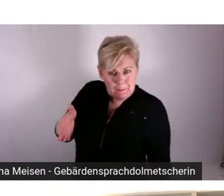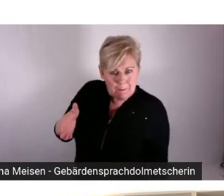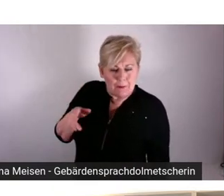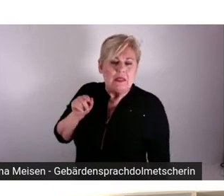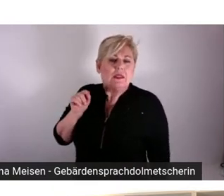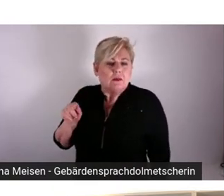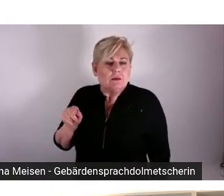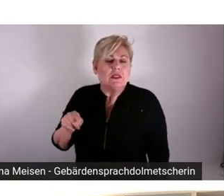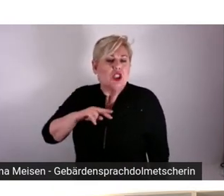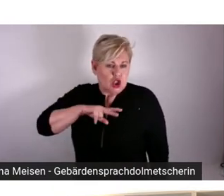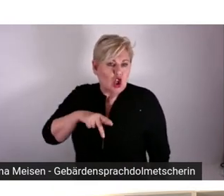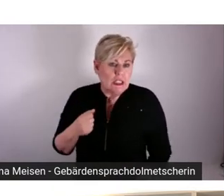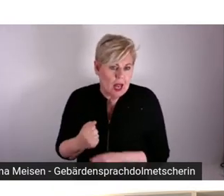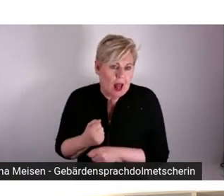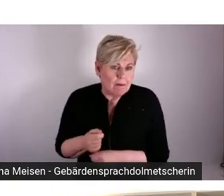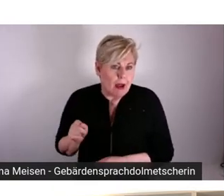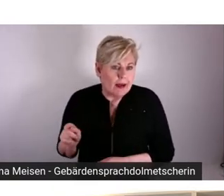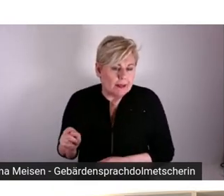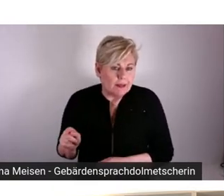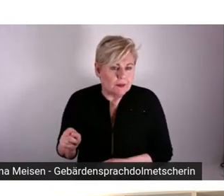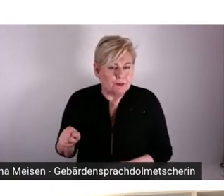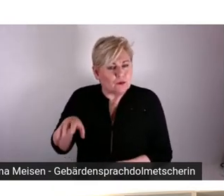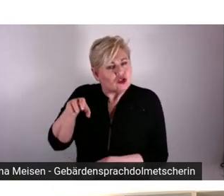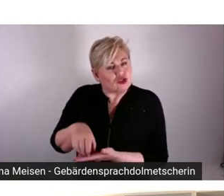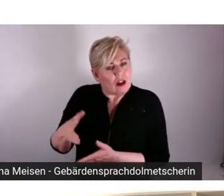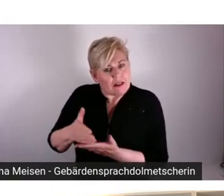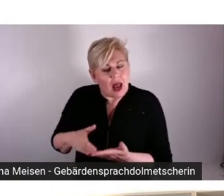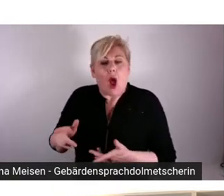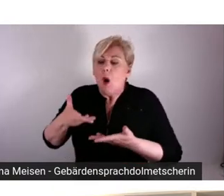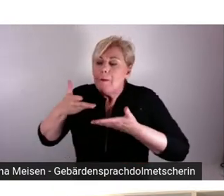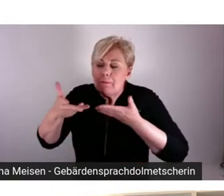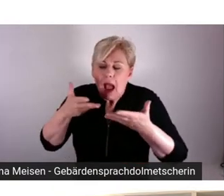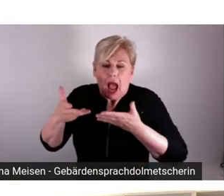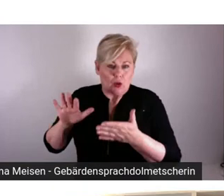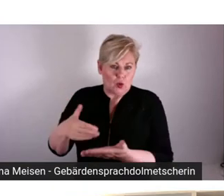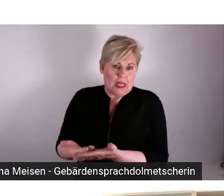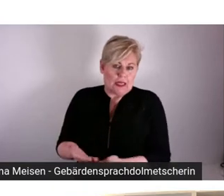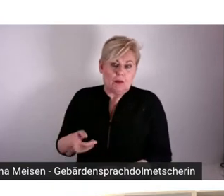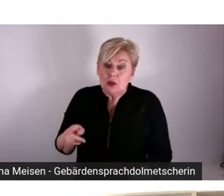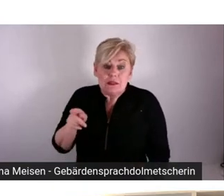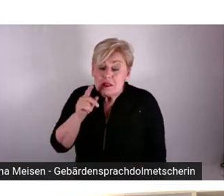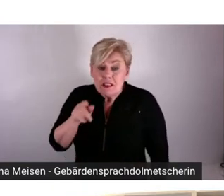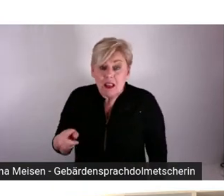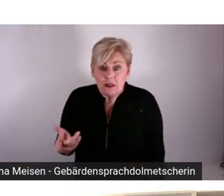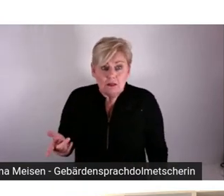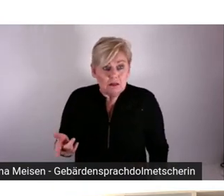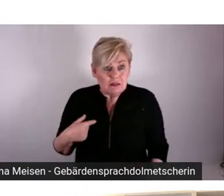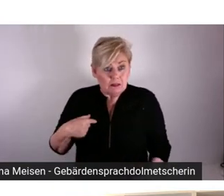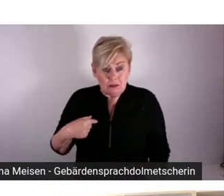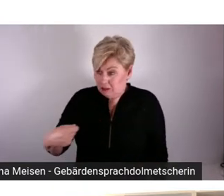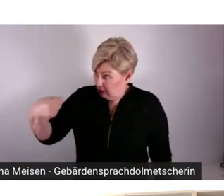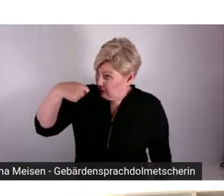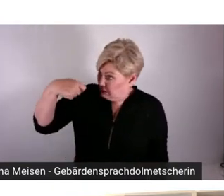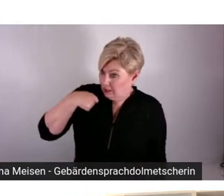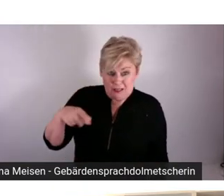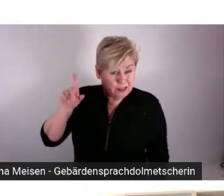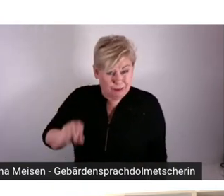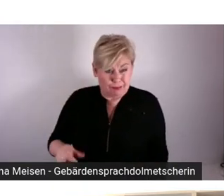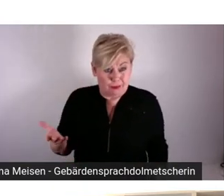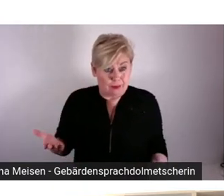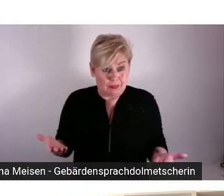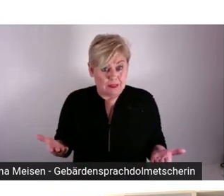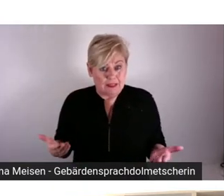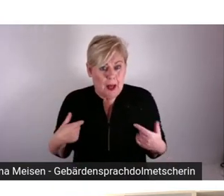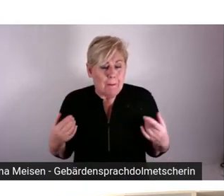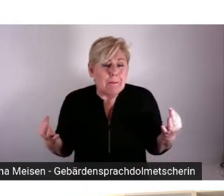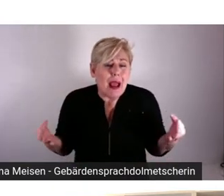wirklich Sozialarbeit machen, im Stadtteil die Beratungsangebote machen, aber die sagen, sie sind vollkommen unterfinanziert und da brauchen